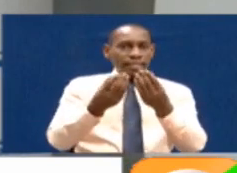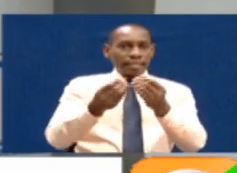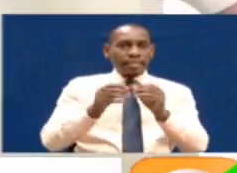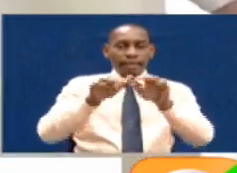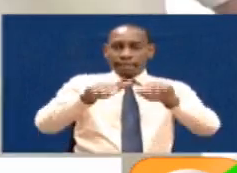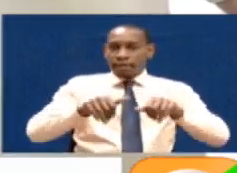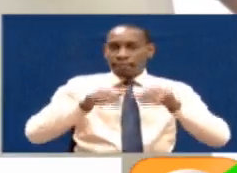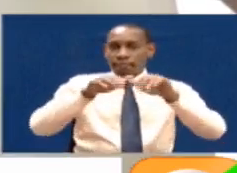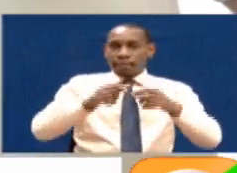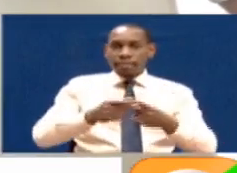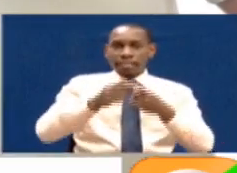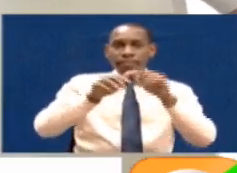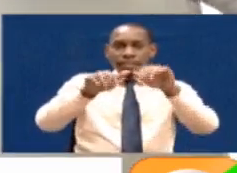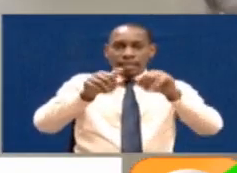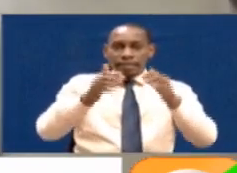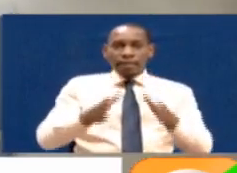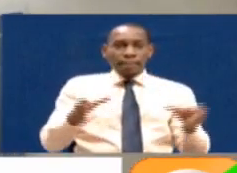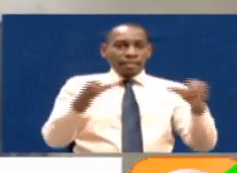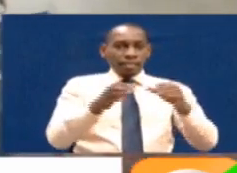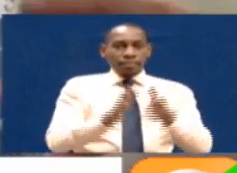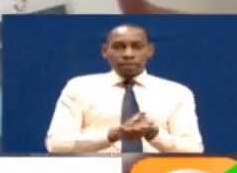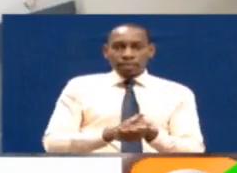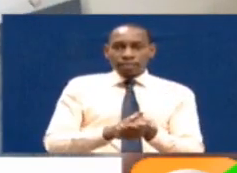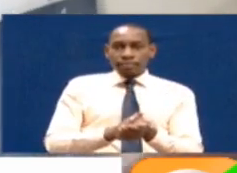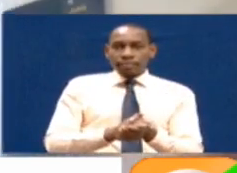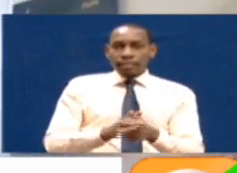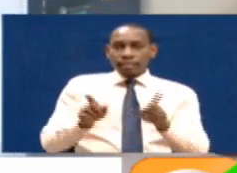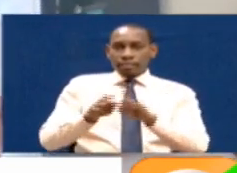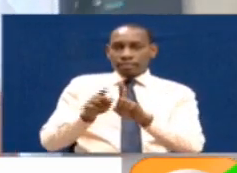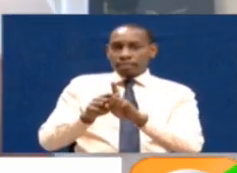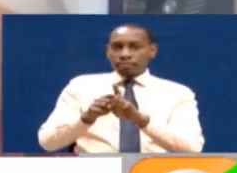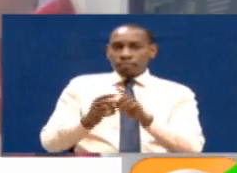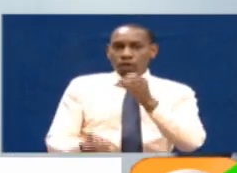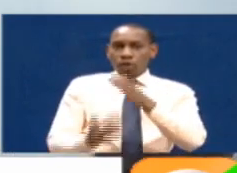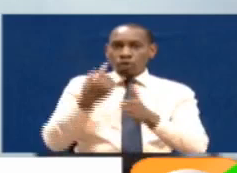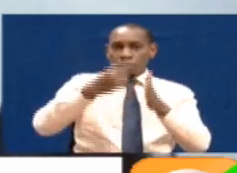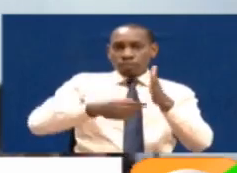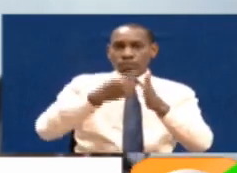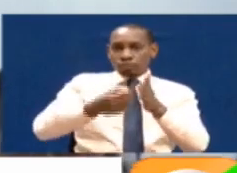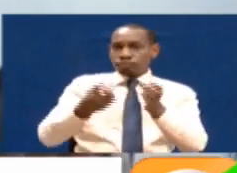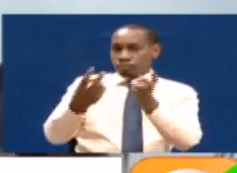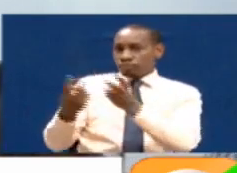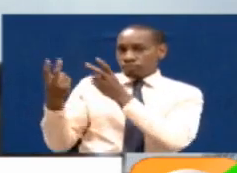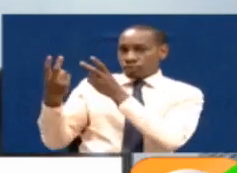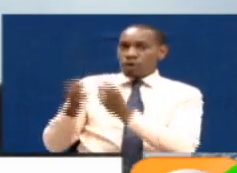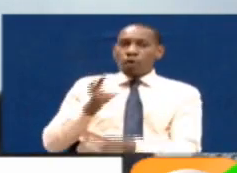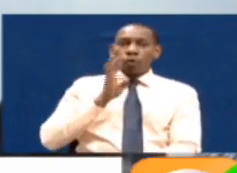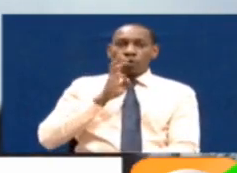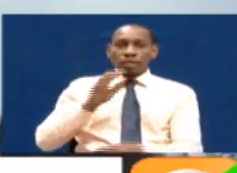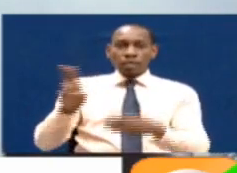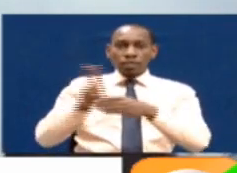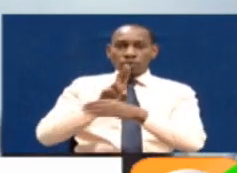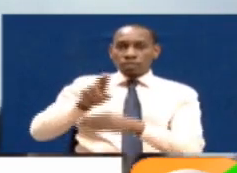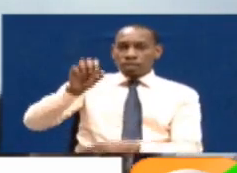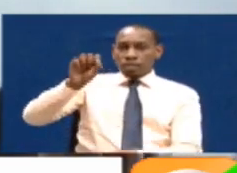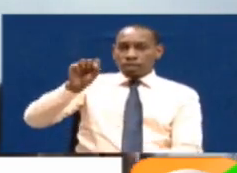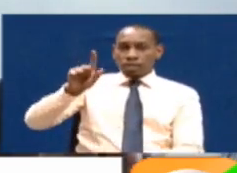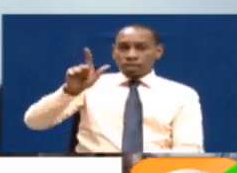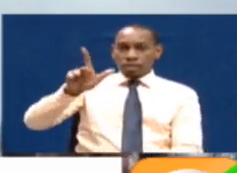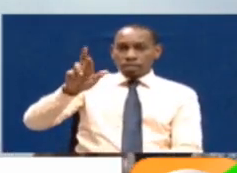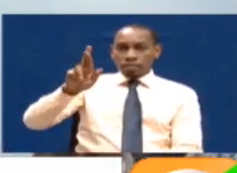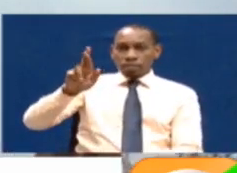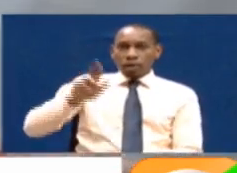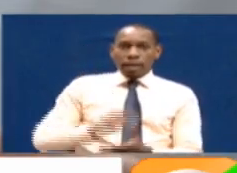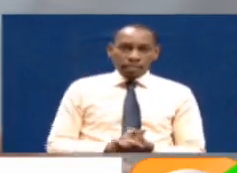kilimo, hasa kwa wakulima wadogo. Rick Sheridan amezindua mashine hii ya kunyunyiza maji inayotumia kawi kutoka kwa miale ya